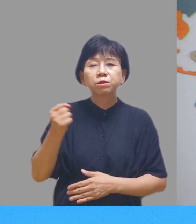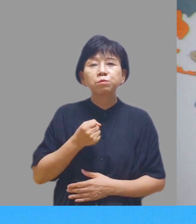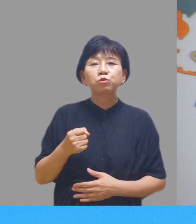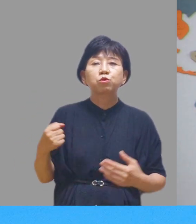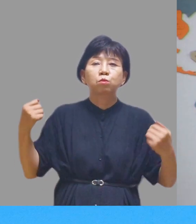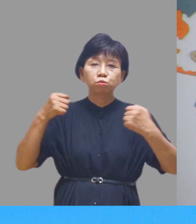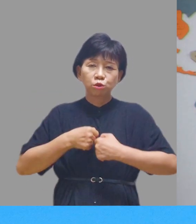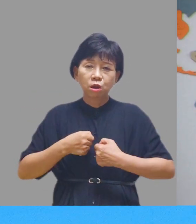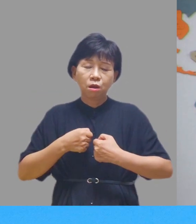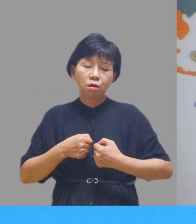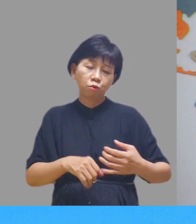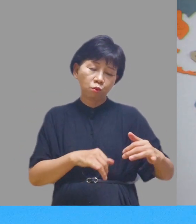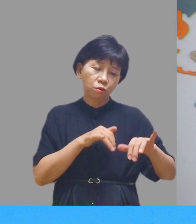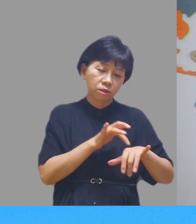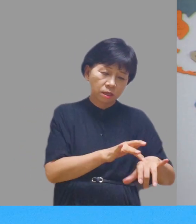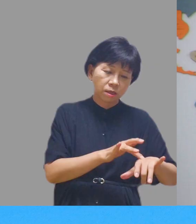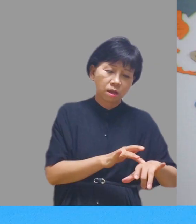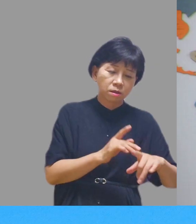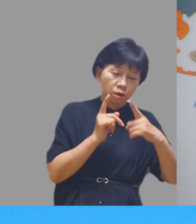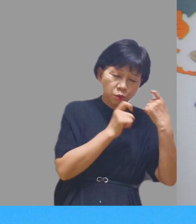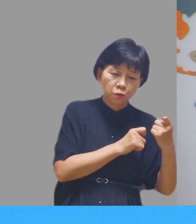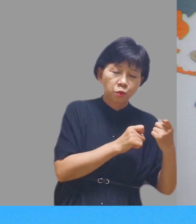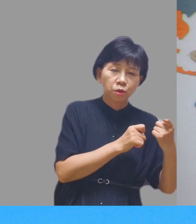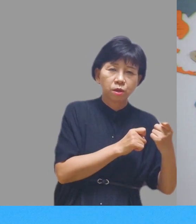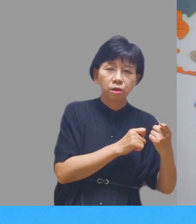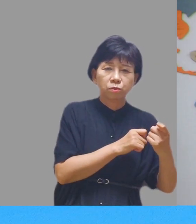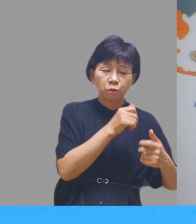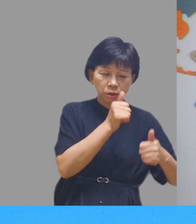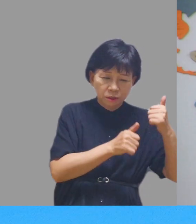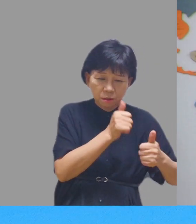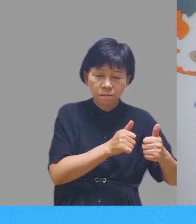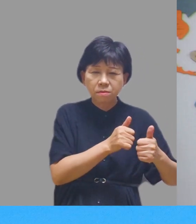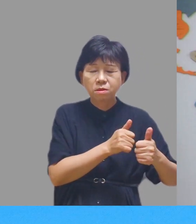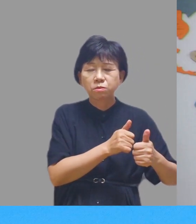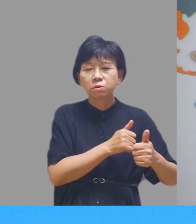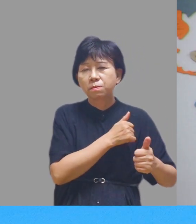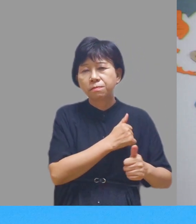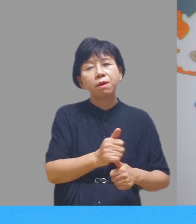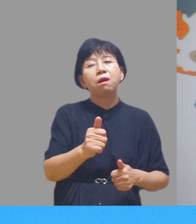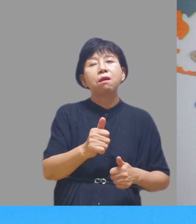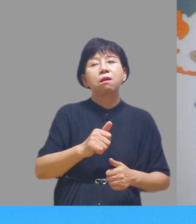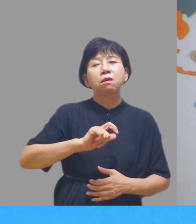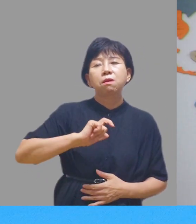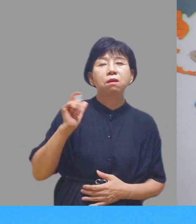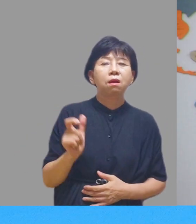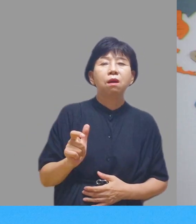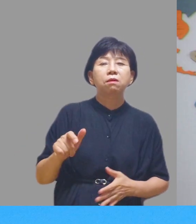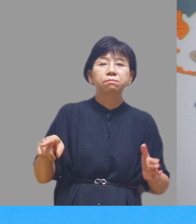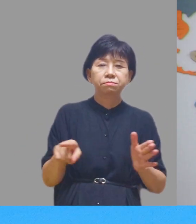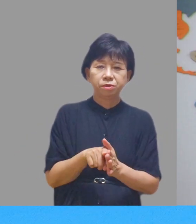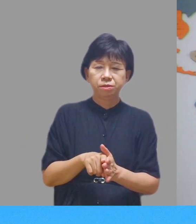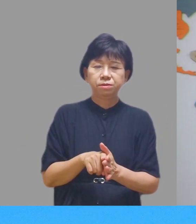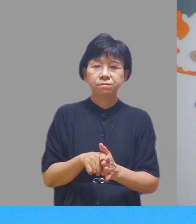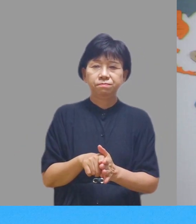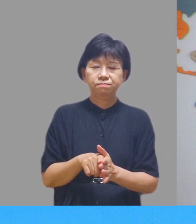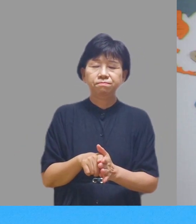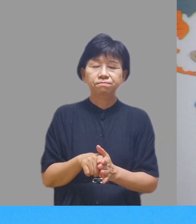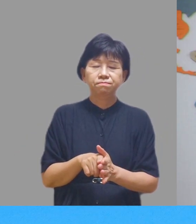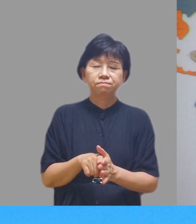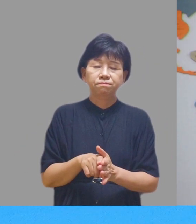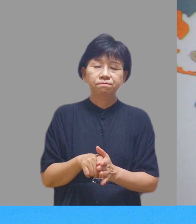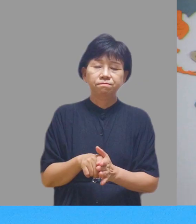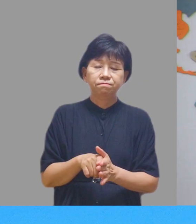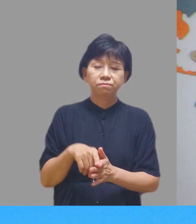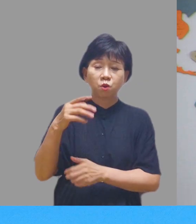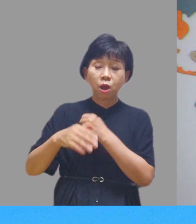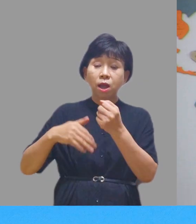사탄의 시험과 유혹 앞에서도 넘어지지 않는 강함이 세워집니다. 그리고 그 길 끝에서 우리는